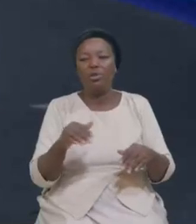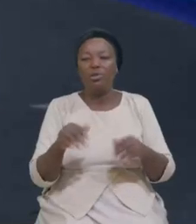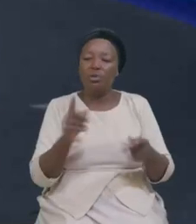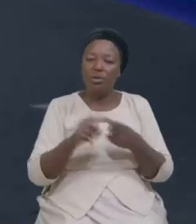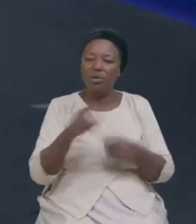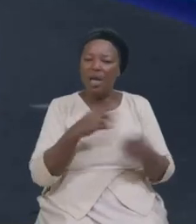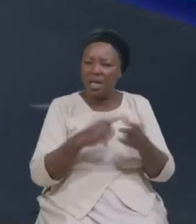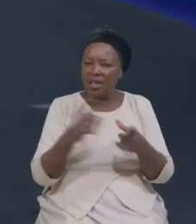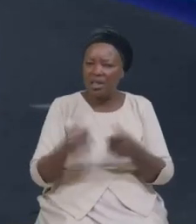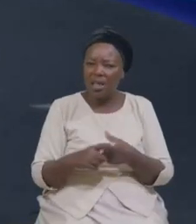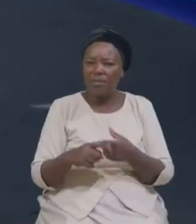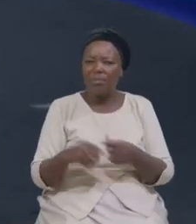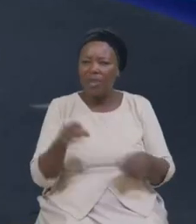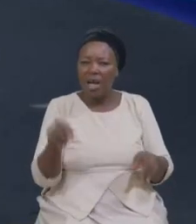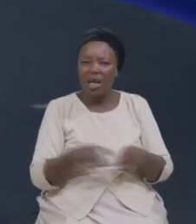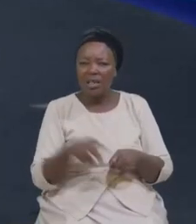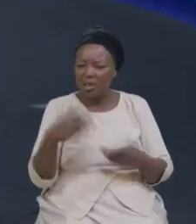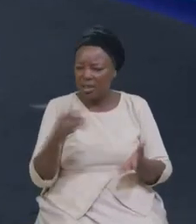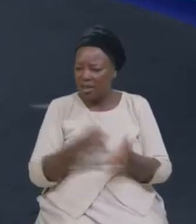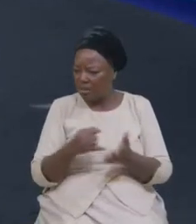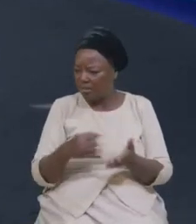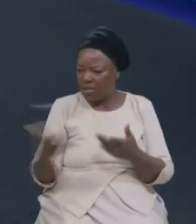ennemis diminuent, non.